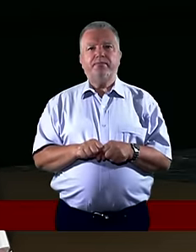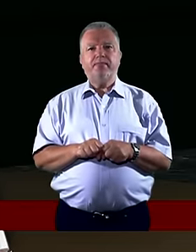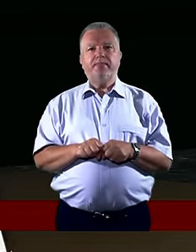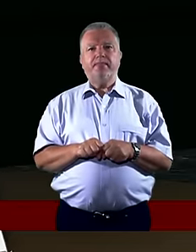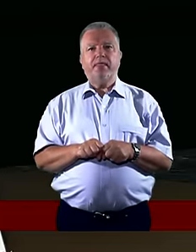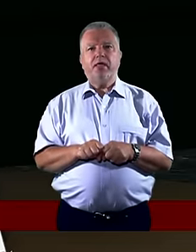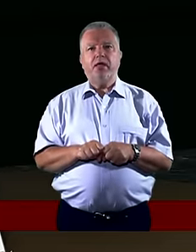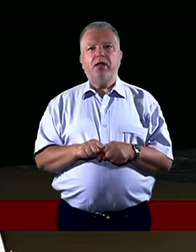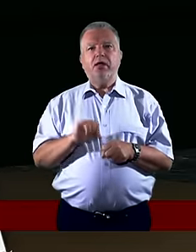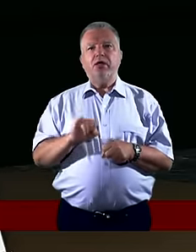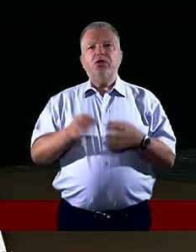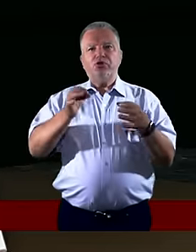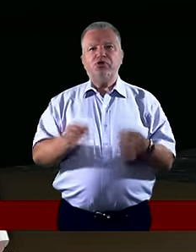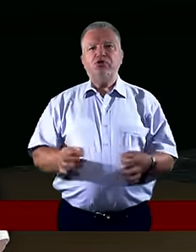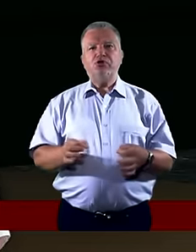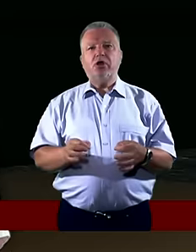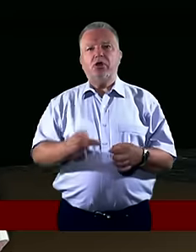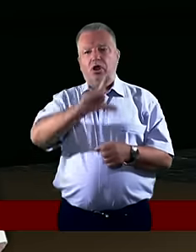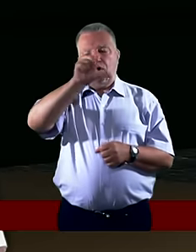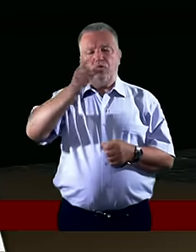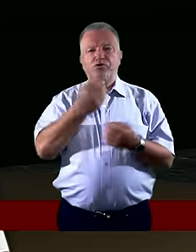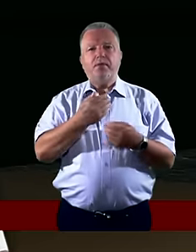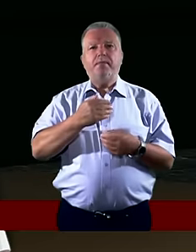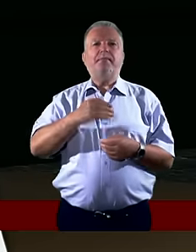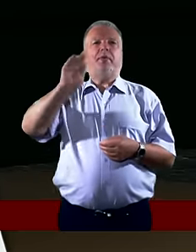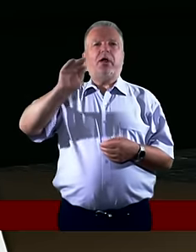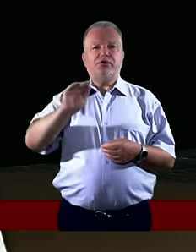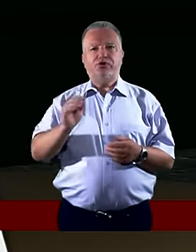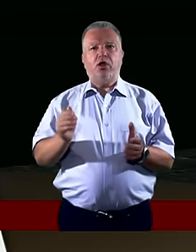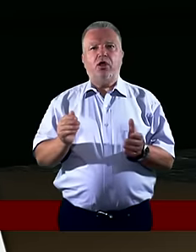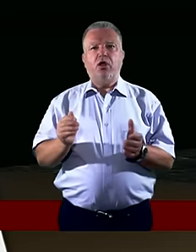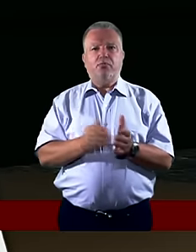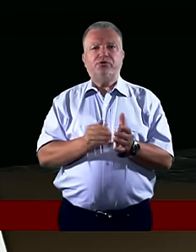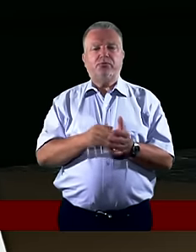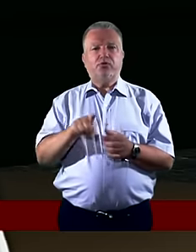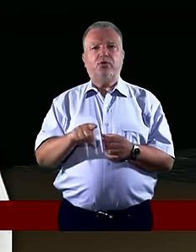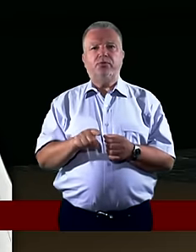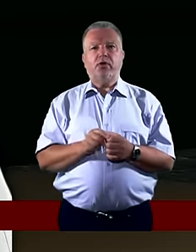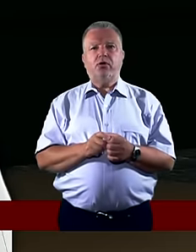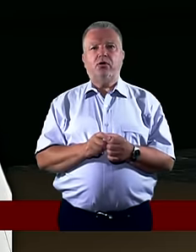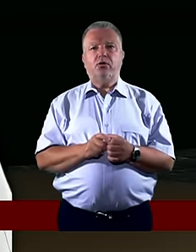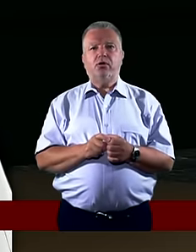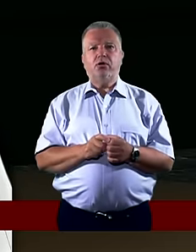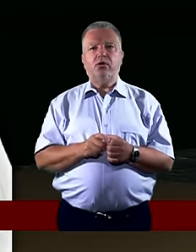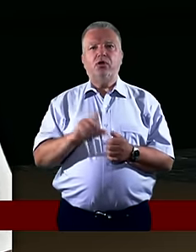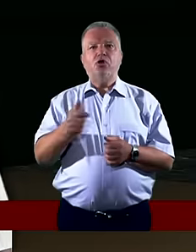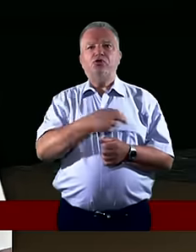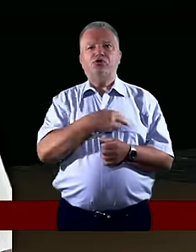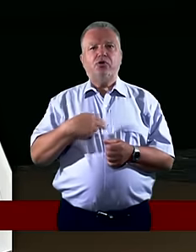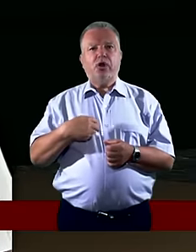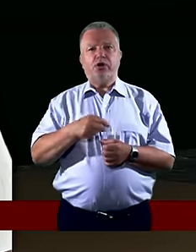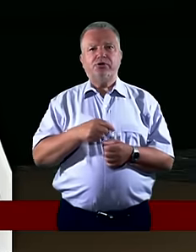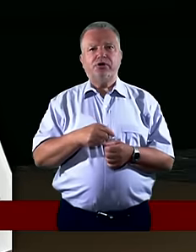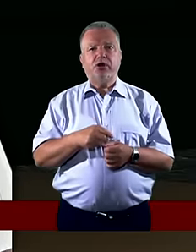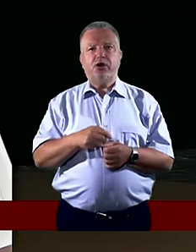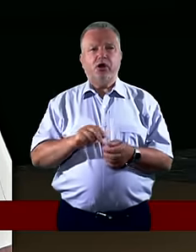depresji, w które popadali. I dzisiaj to samo. Ludzie bardziej jeszcze potrzebują może niż 2000 lat temu. Co